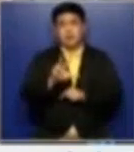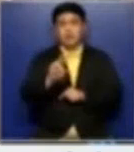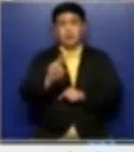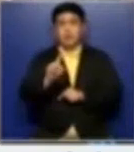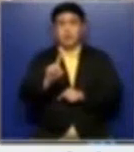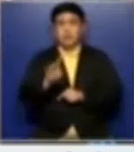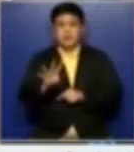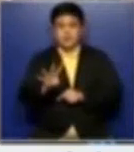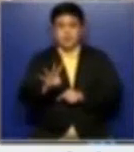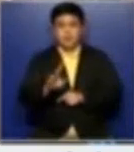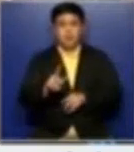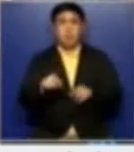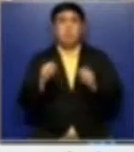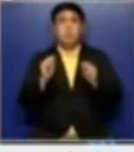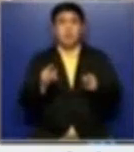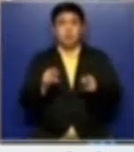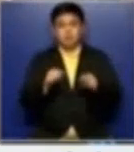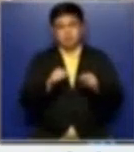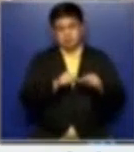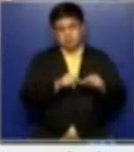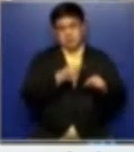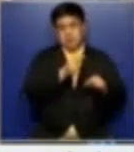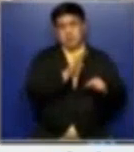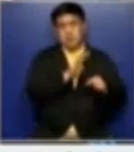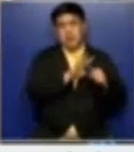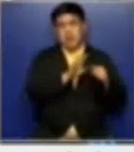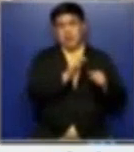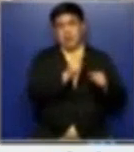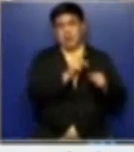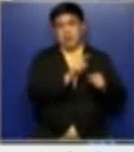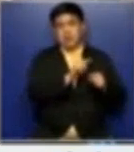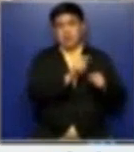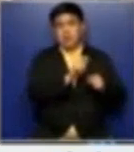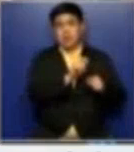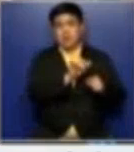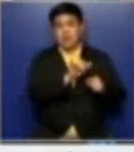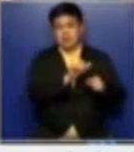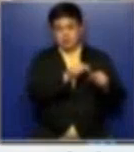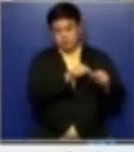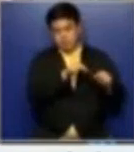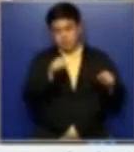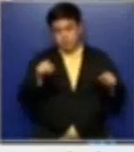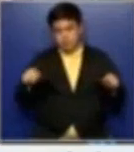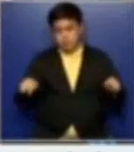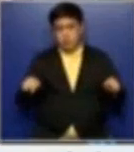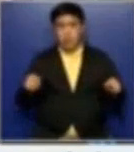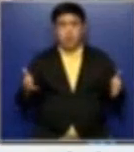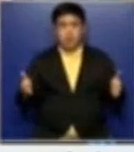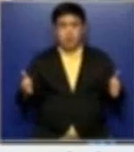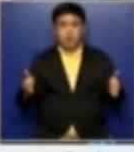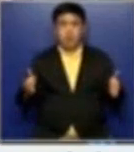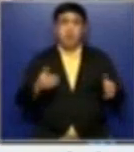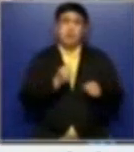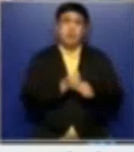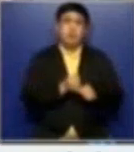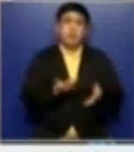ทุมธานีถนนเส้นนี้เป็นถนนเส้นสำคัญจำเป็นต้องสร้างท่านนายกบอกจะสร้างท่าน